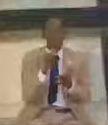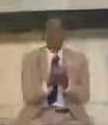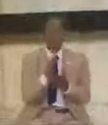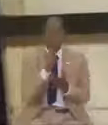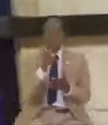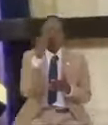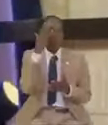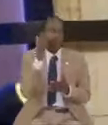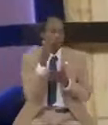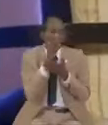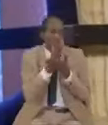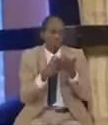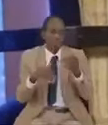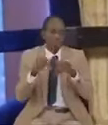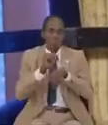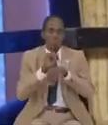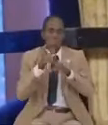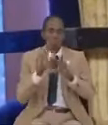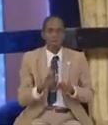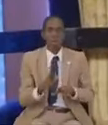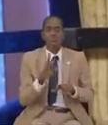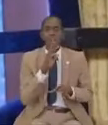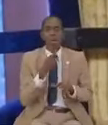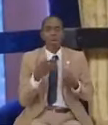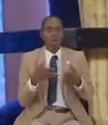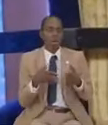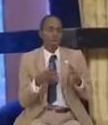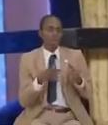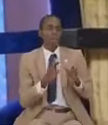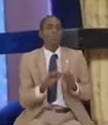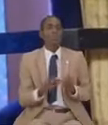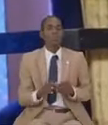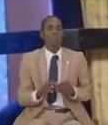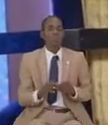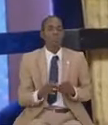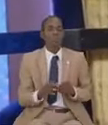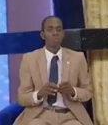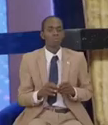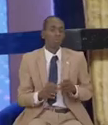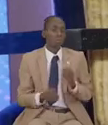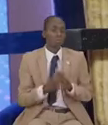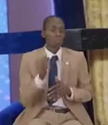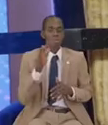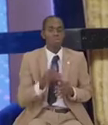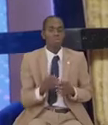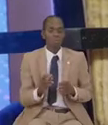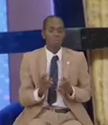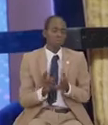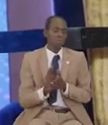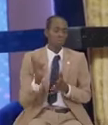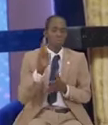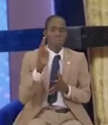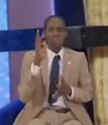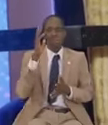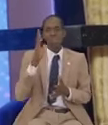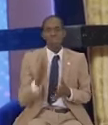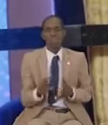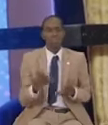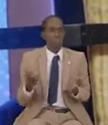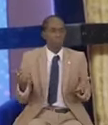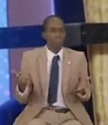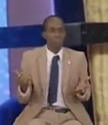an de 7 ans tu prends un apôtre reposer mais voyons même il y a la liste sabbatique aussi